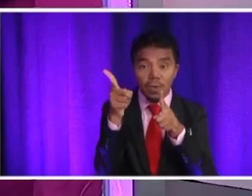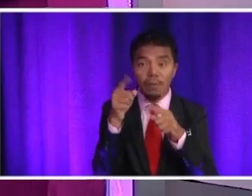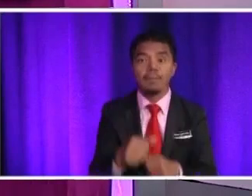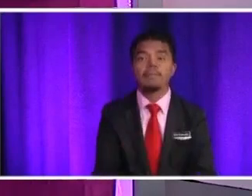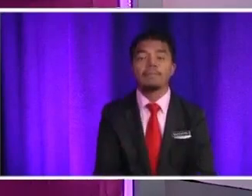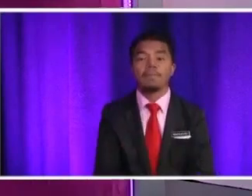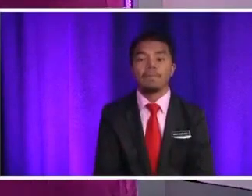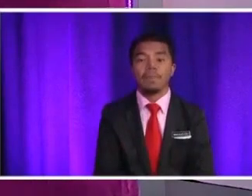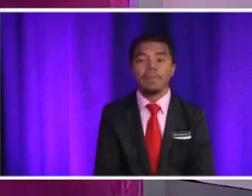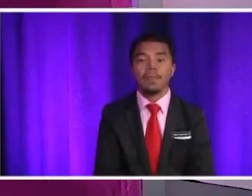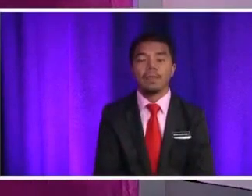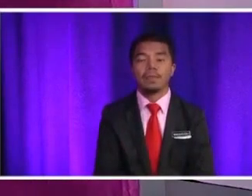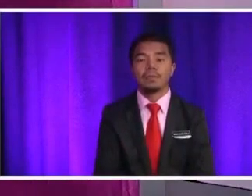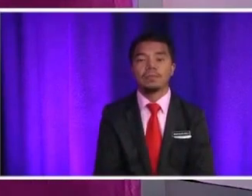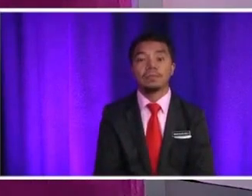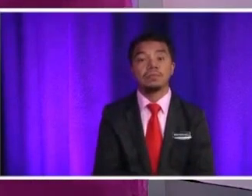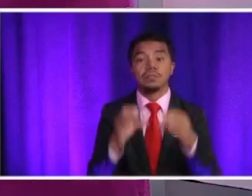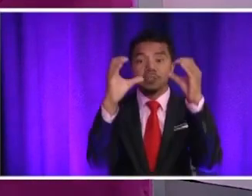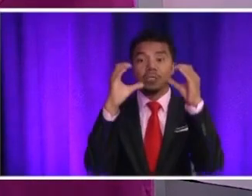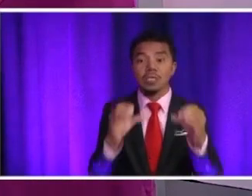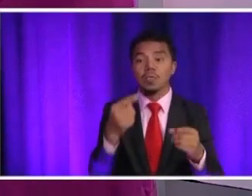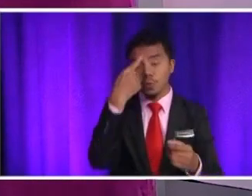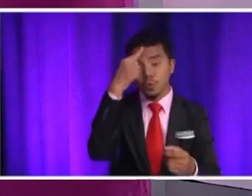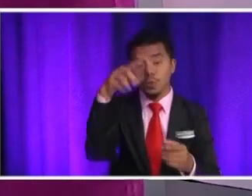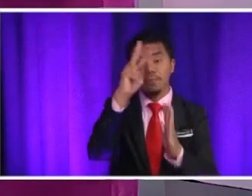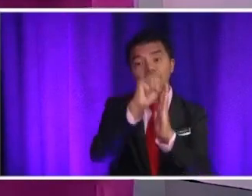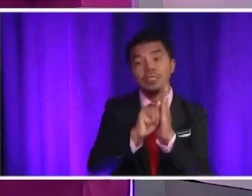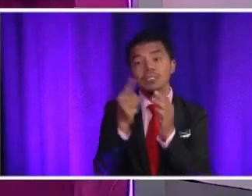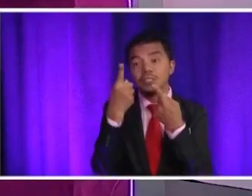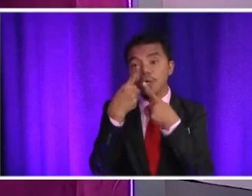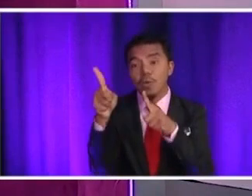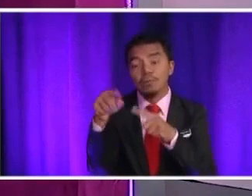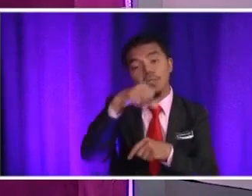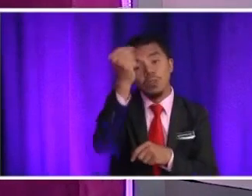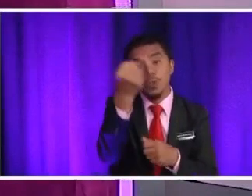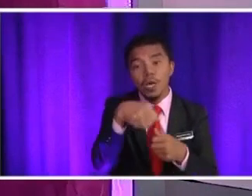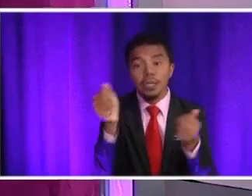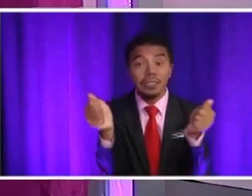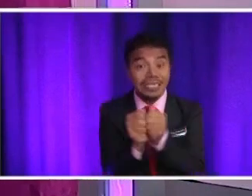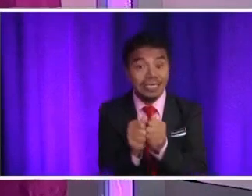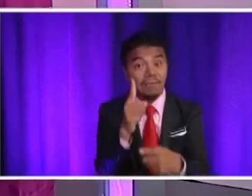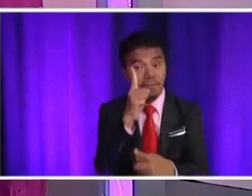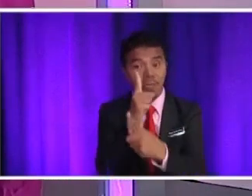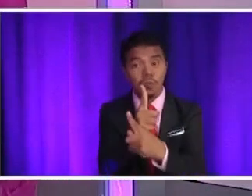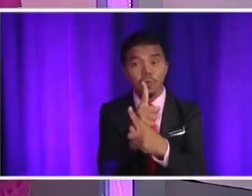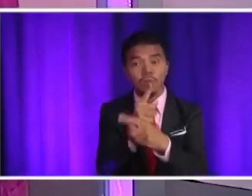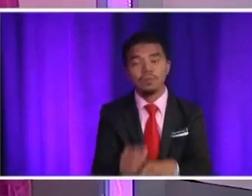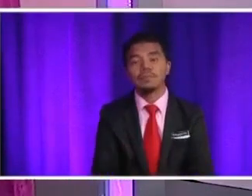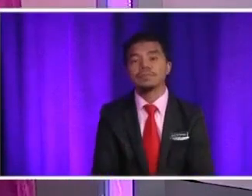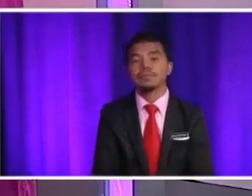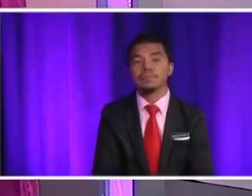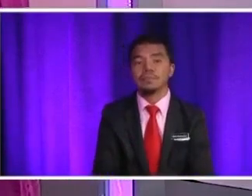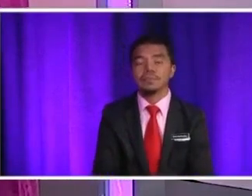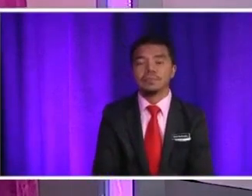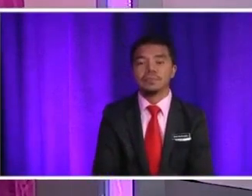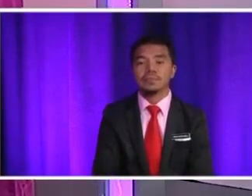untuk murid menjawab soalan itu dengan betul, iaitu murid akan berikan ciri usahawan yang tadi saya